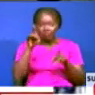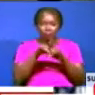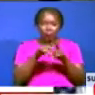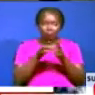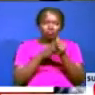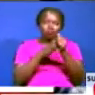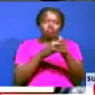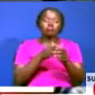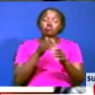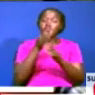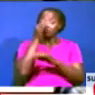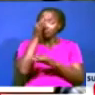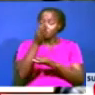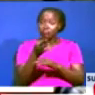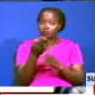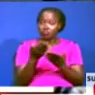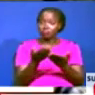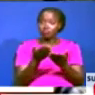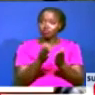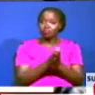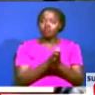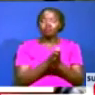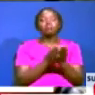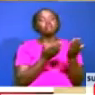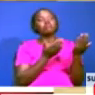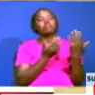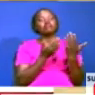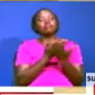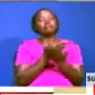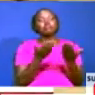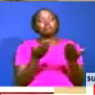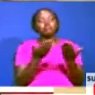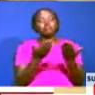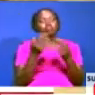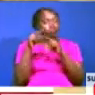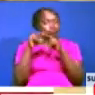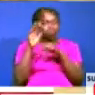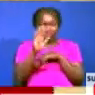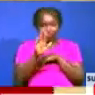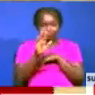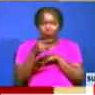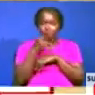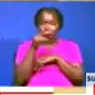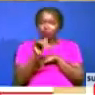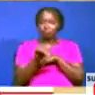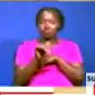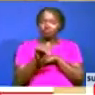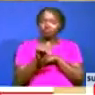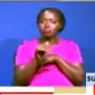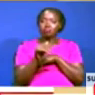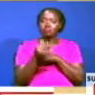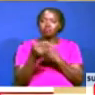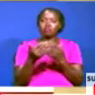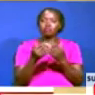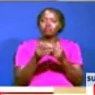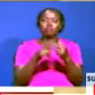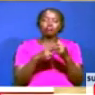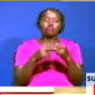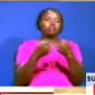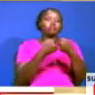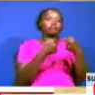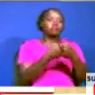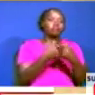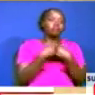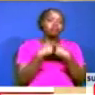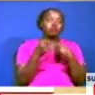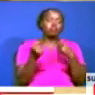Bila msaada wa serikali kuu, tunakuomba serikali kuu ndio tunategemea kwako. Hassan said they have so far held 7 tournaments in the last